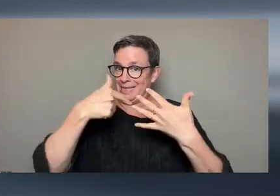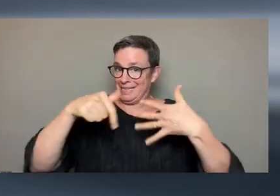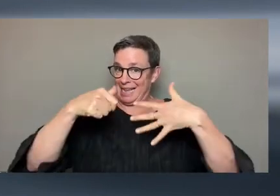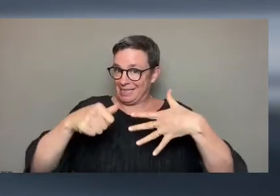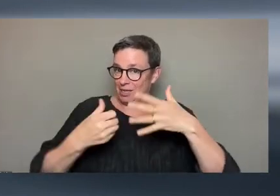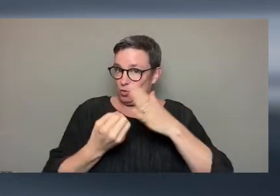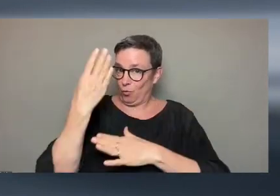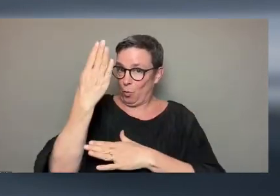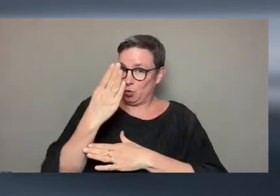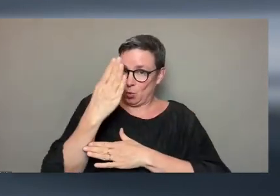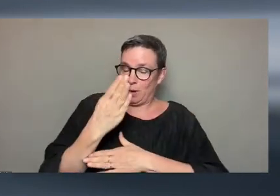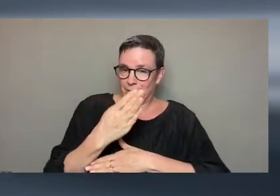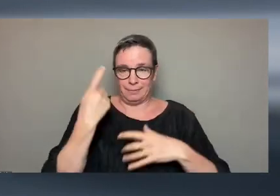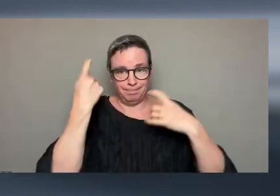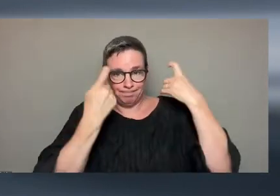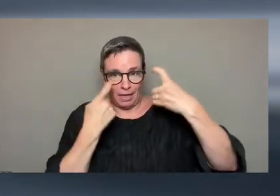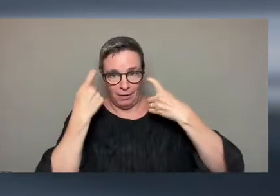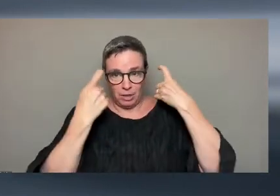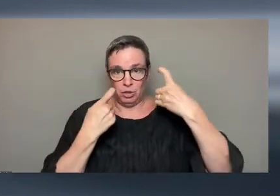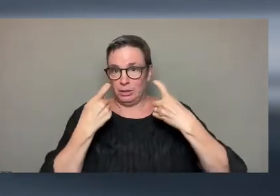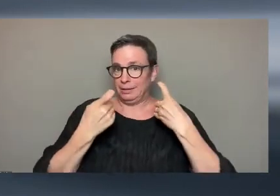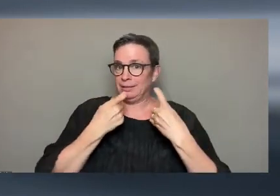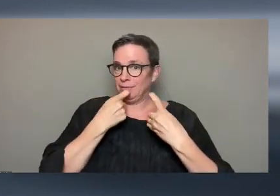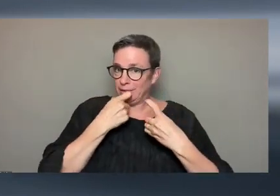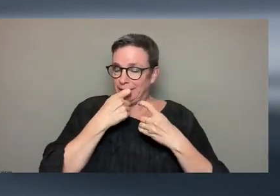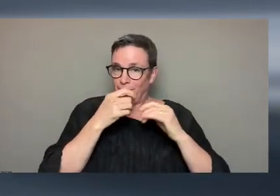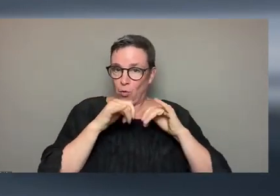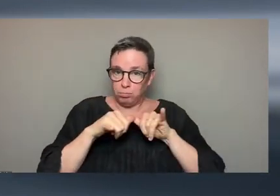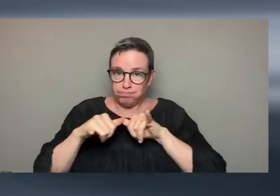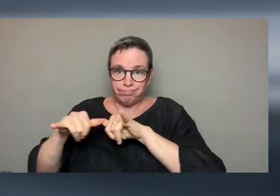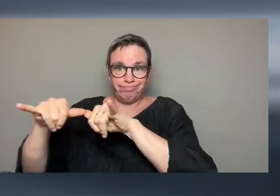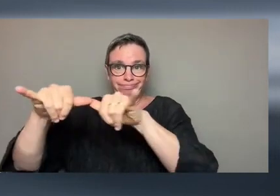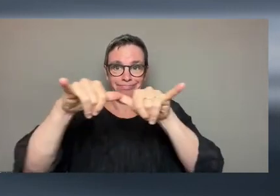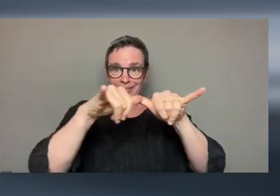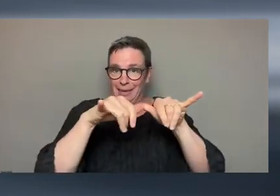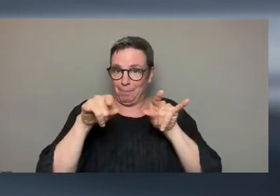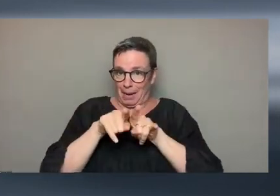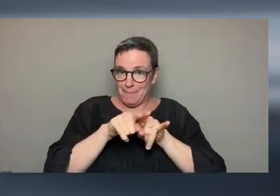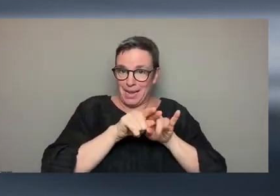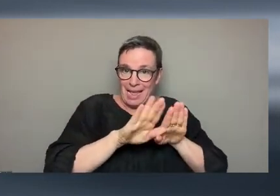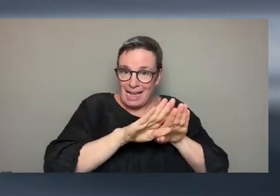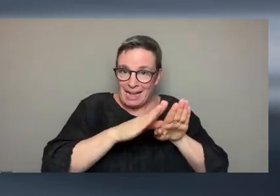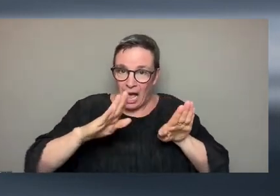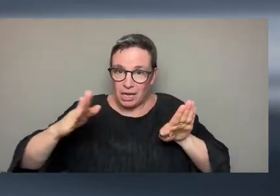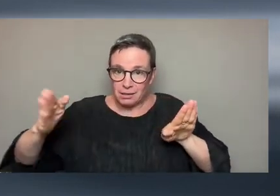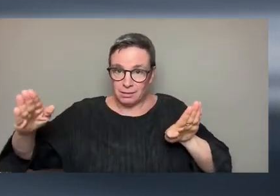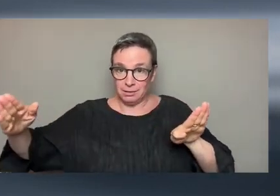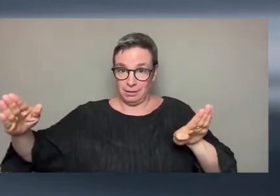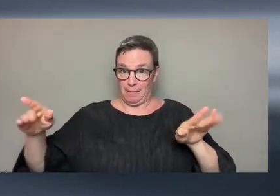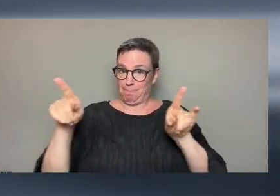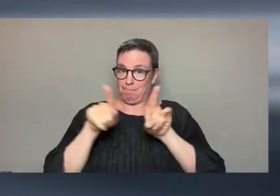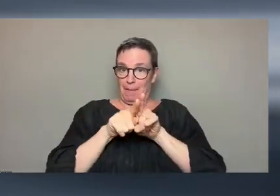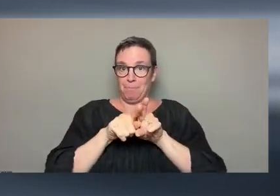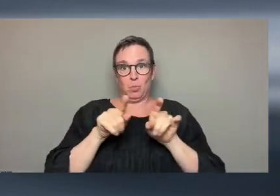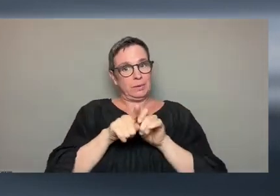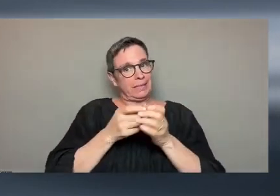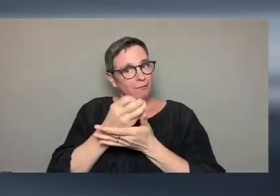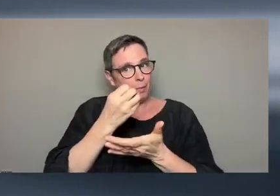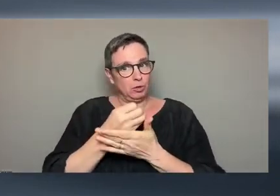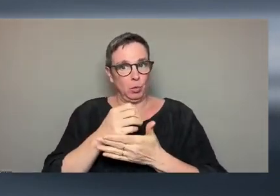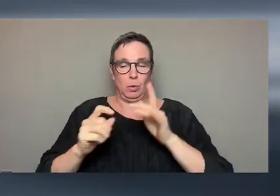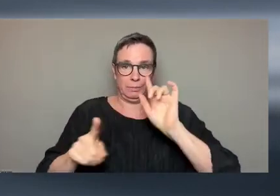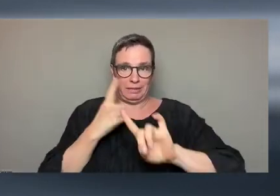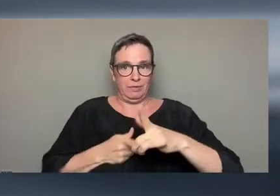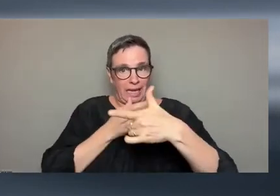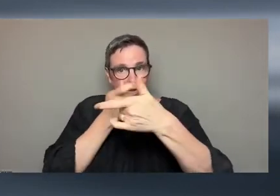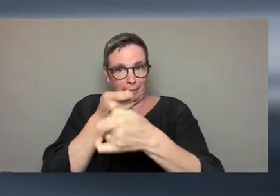but était d'avoir un routage uniforme, des cartes uniformes et une information personnalisée. L'année